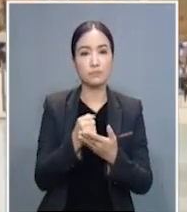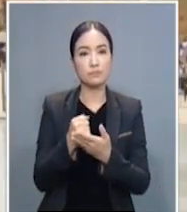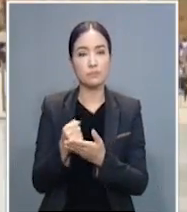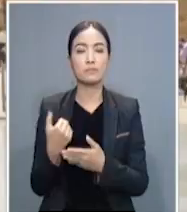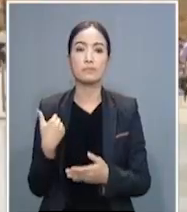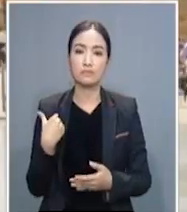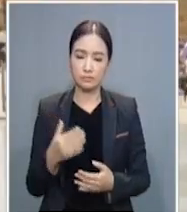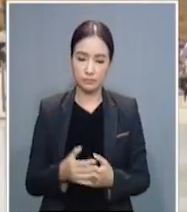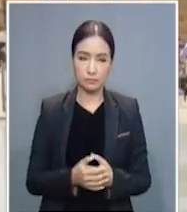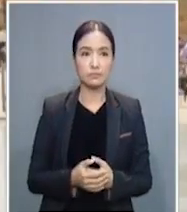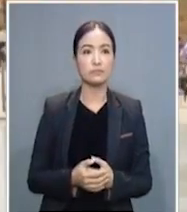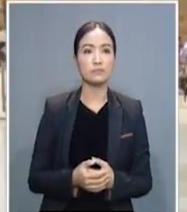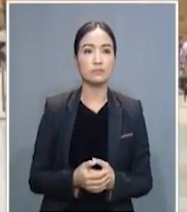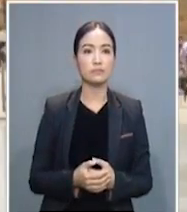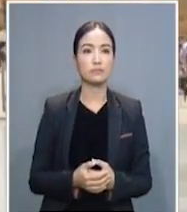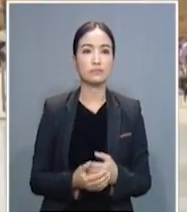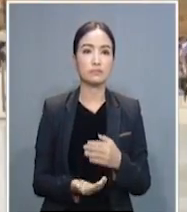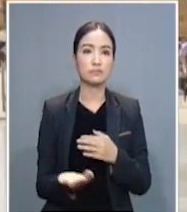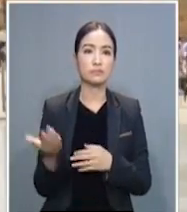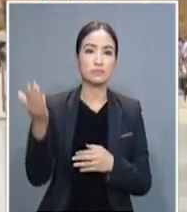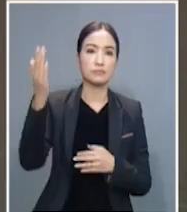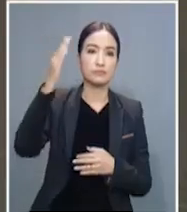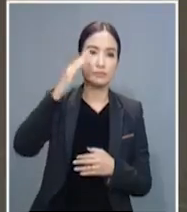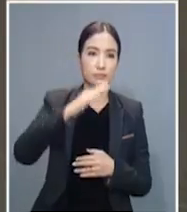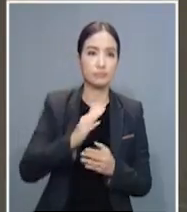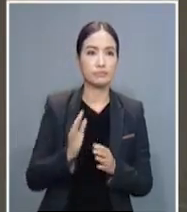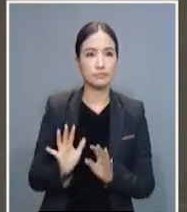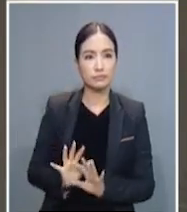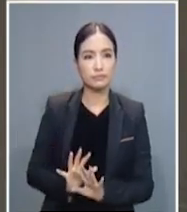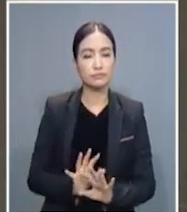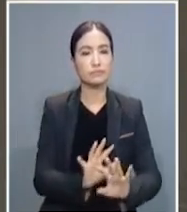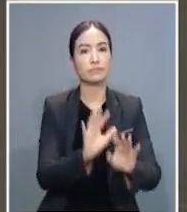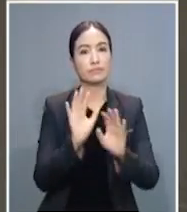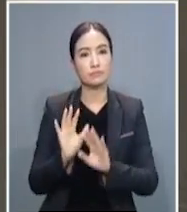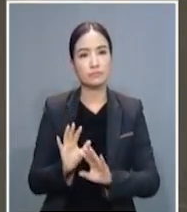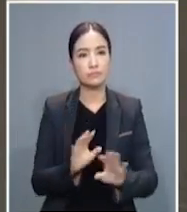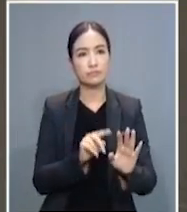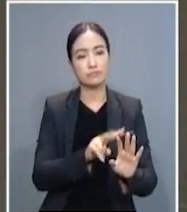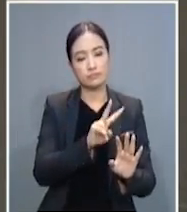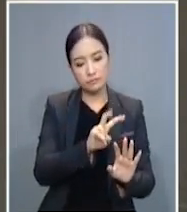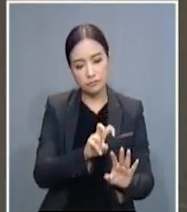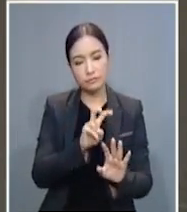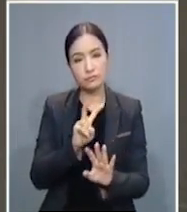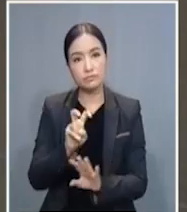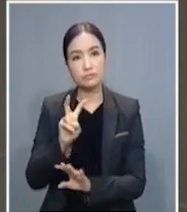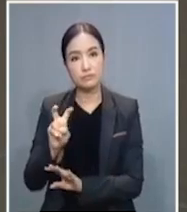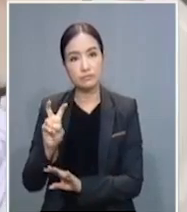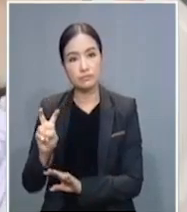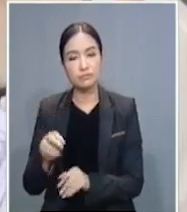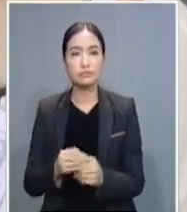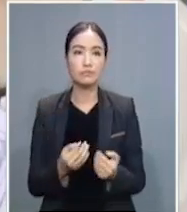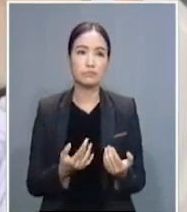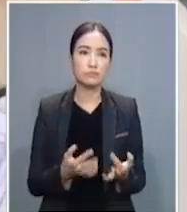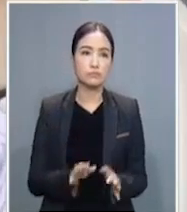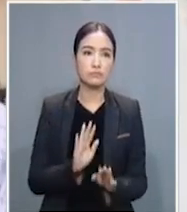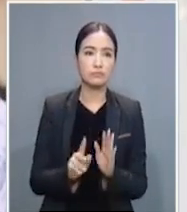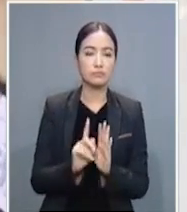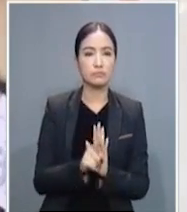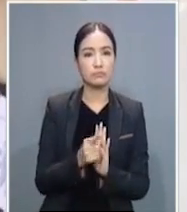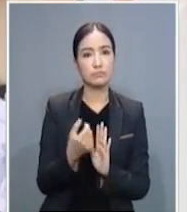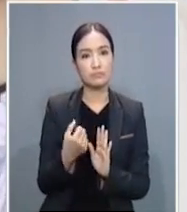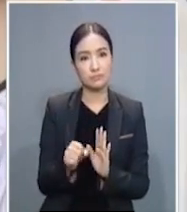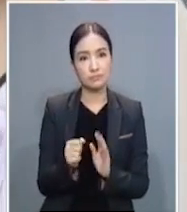อย่างใกล้ชิดซึ่งตลอดช่วงเช้าที่ผ่านมาทยอยปล่อยแถวประชาชนรอบละประมาณ200คนใช้เวลารอเฉลี่ยประมาณ10น